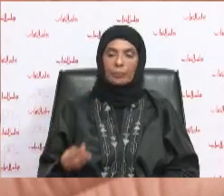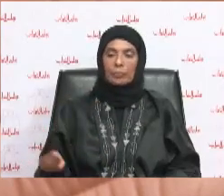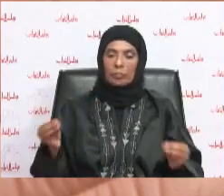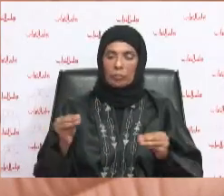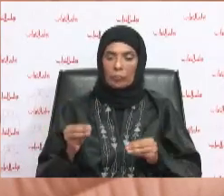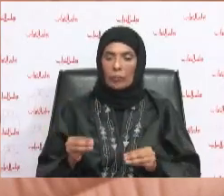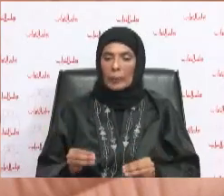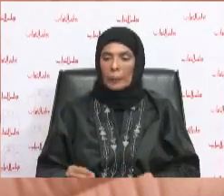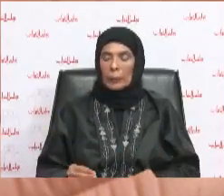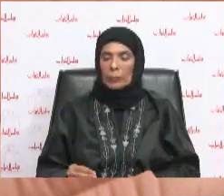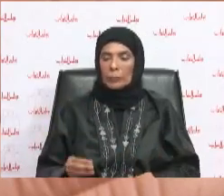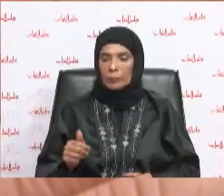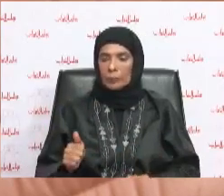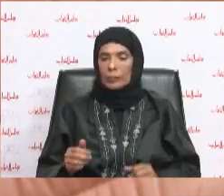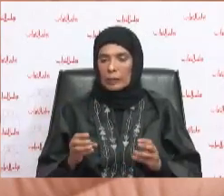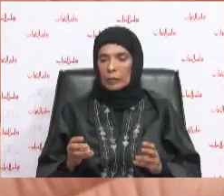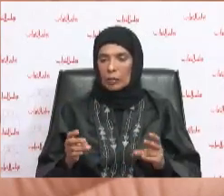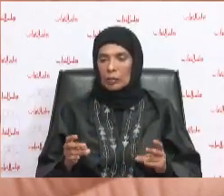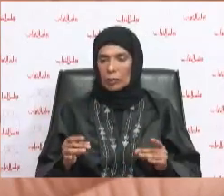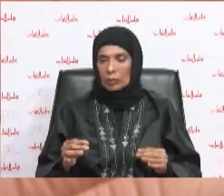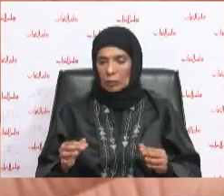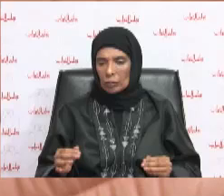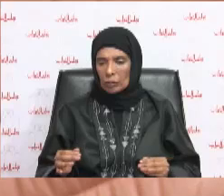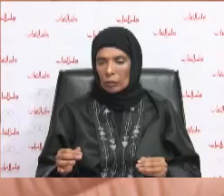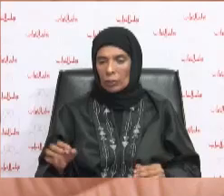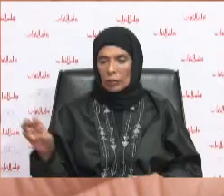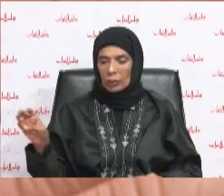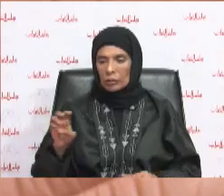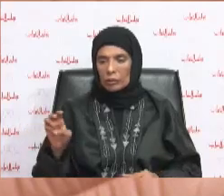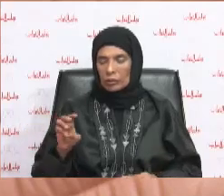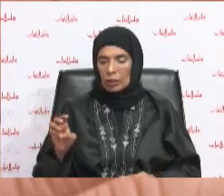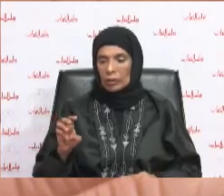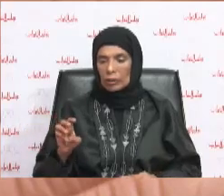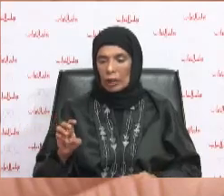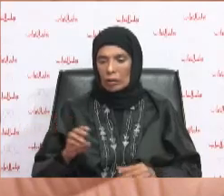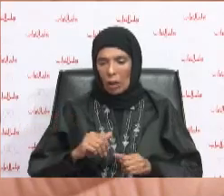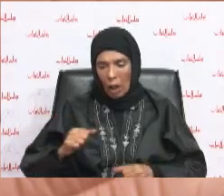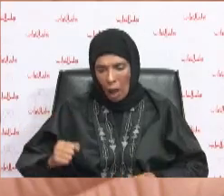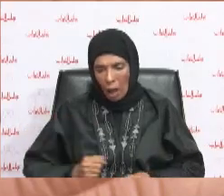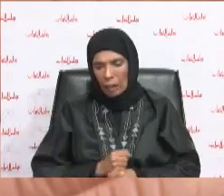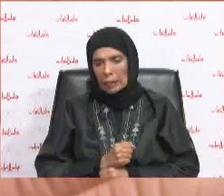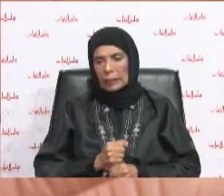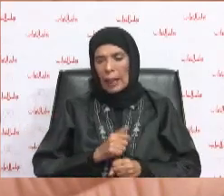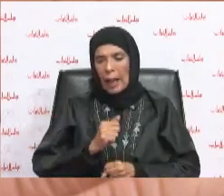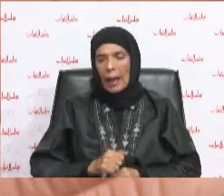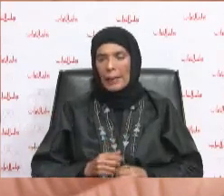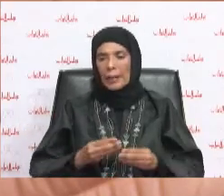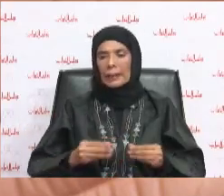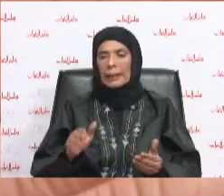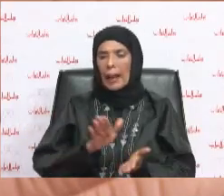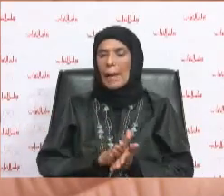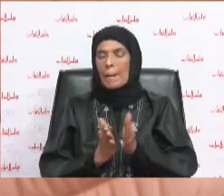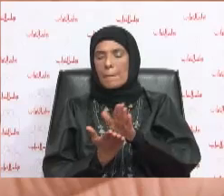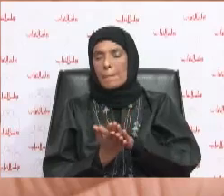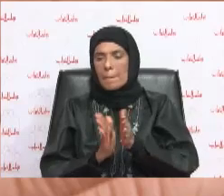الطاقة الاستيعابية لصوامع شركة المطاحن، اللي هي يعني من